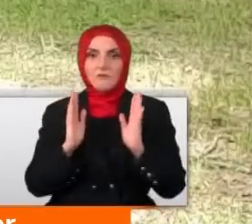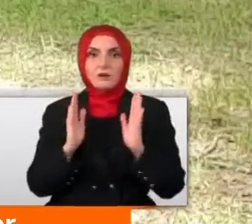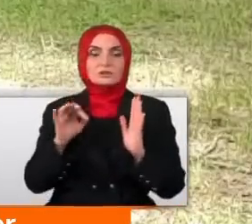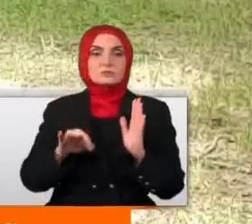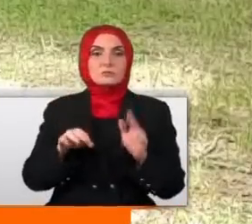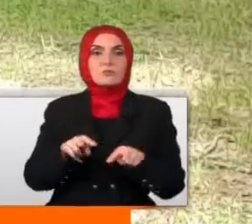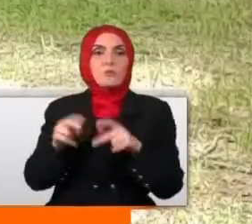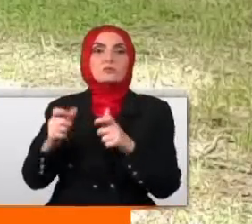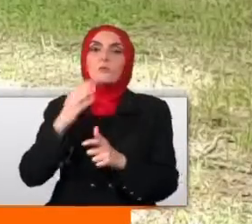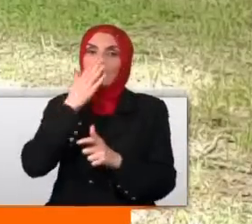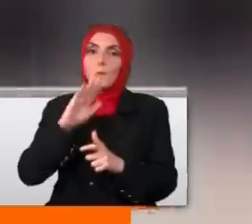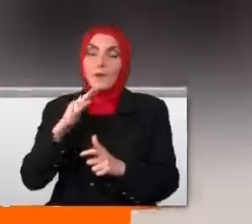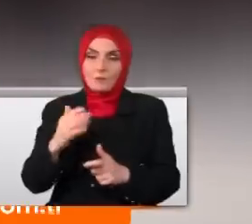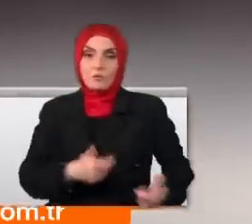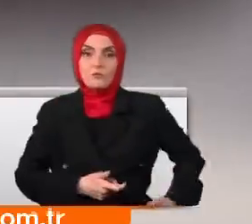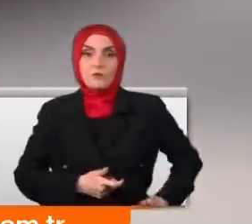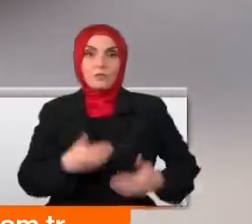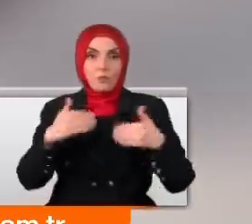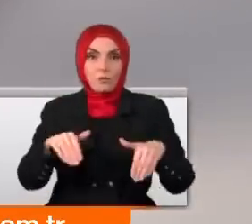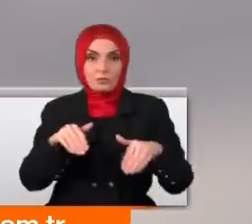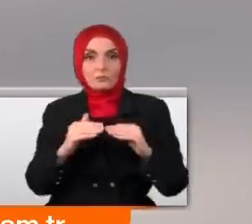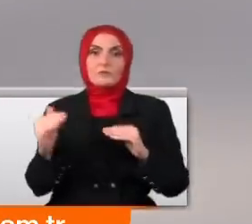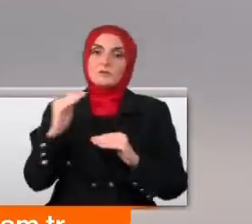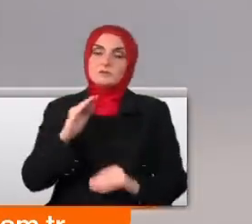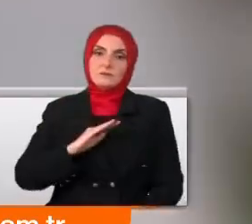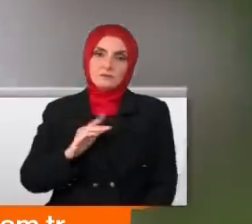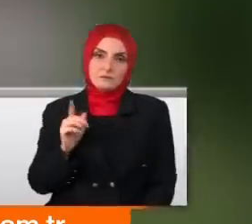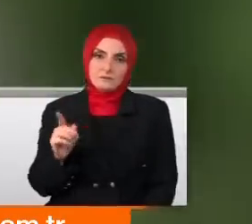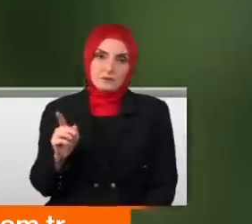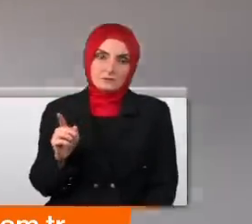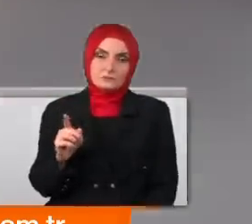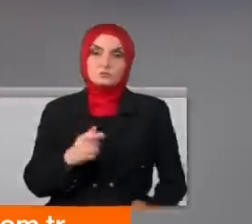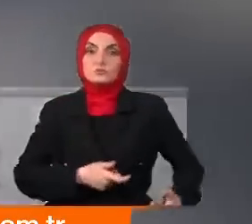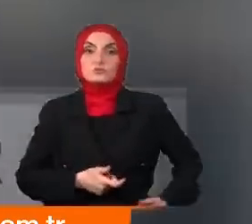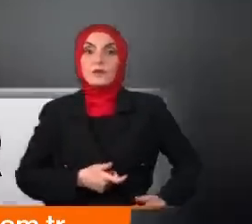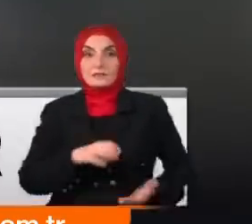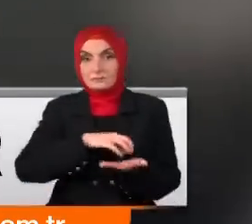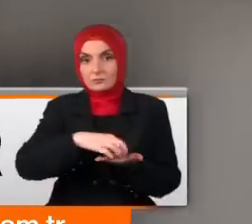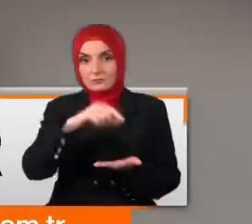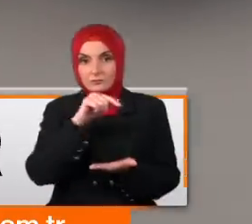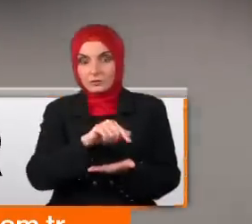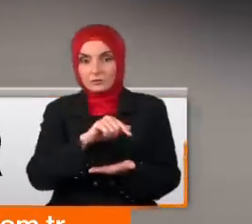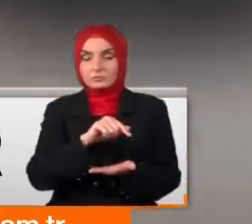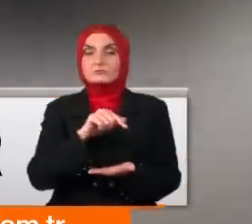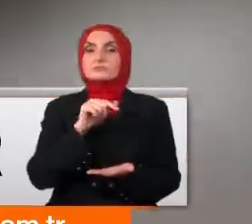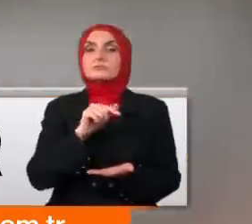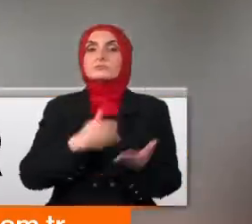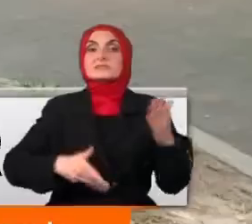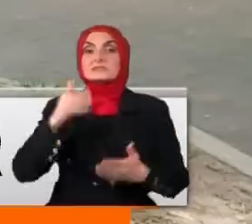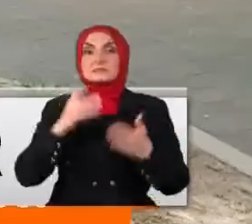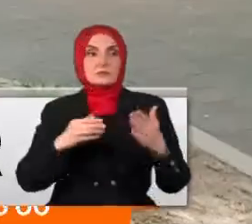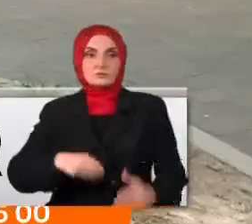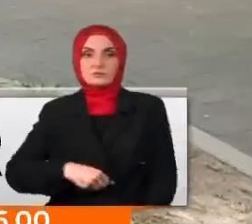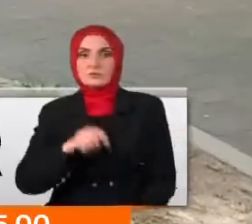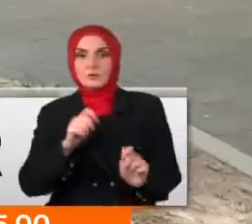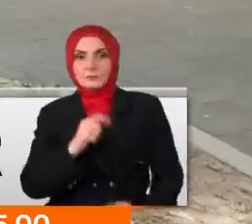önlemlerinin artırıldığı dikkat çekiyor. Federal Güvenlik Servisi silahlı isyan suçlamasıyla ceza davası açtı, terör alarmı verdi.